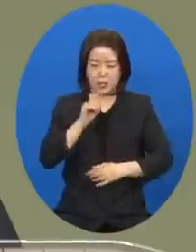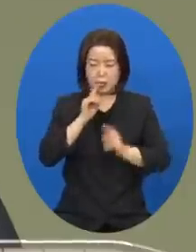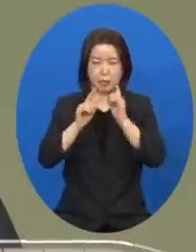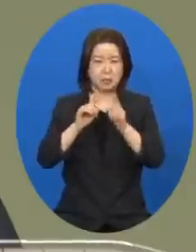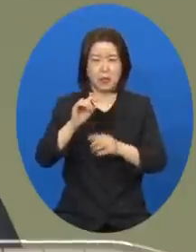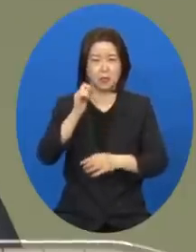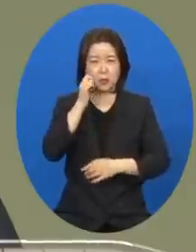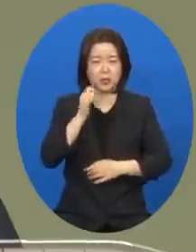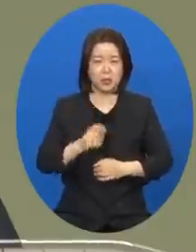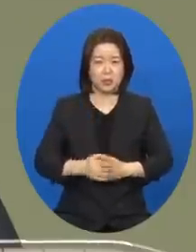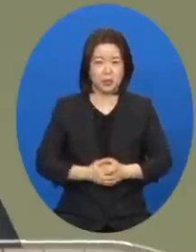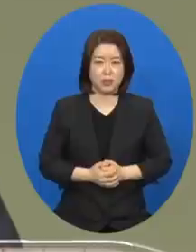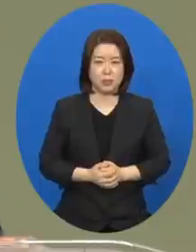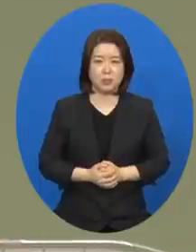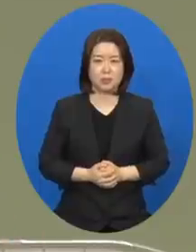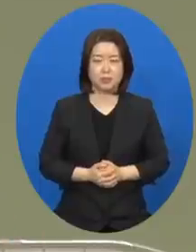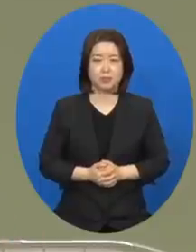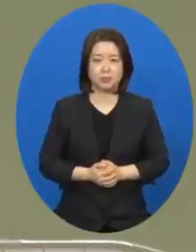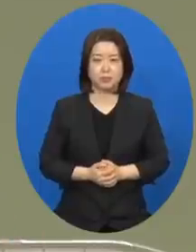없죠.